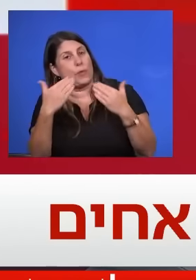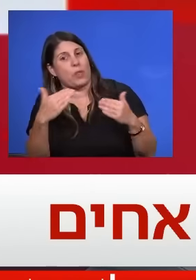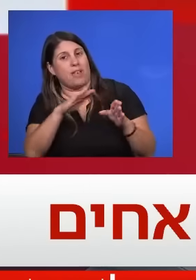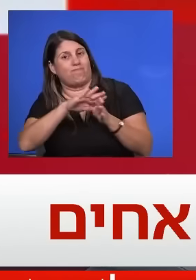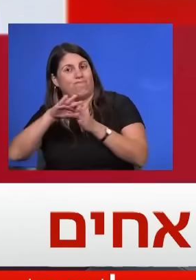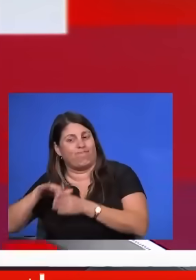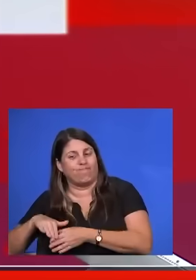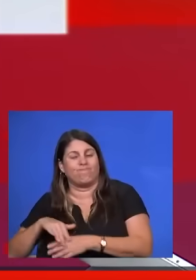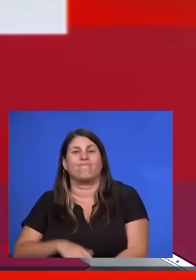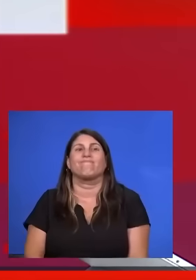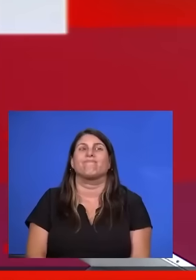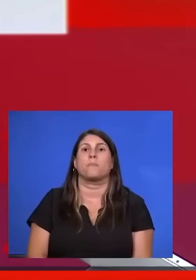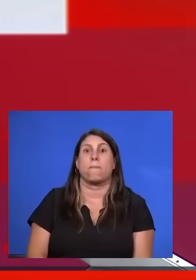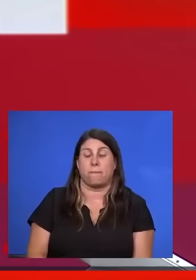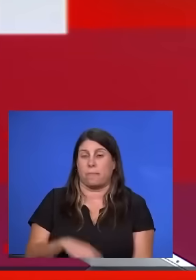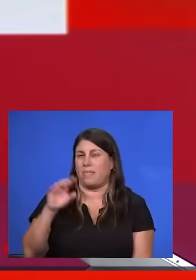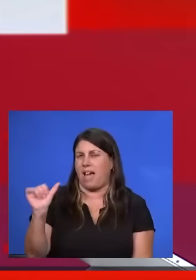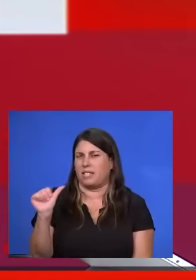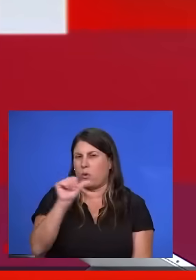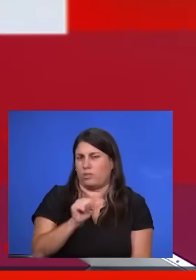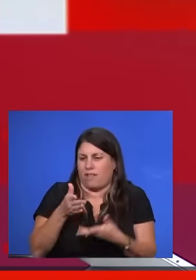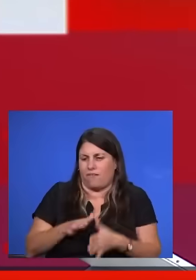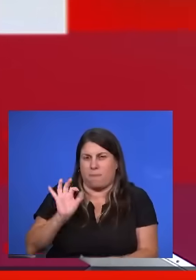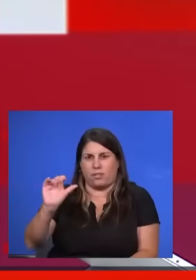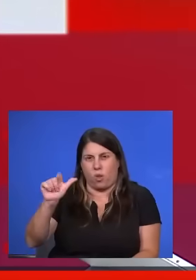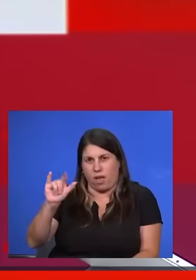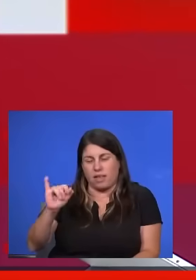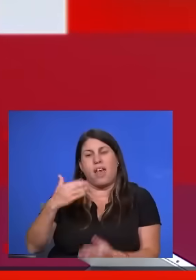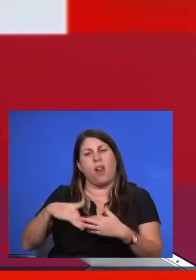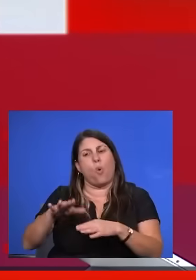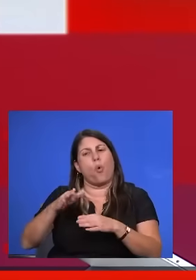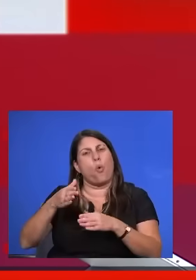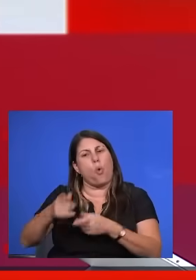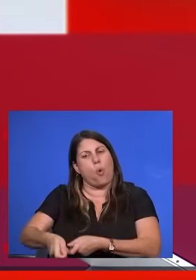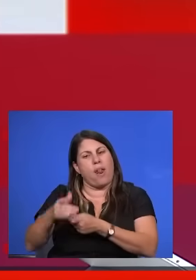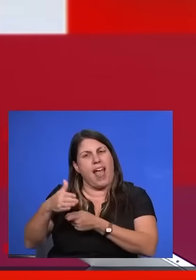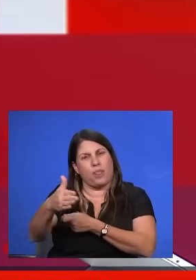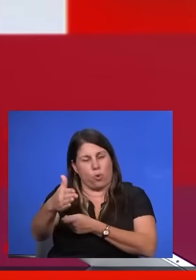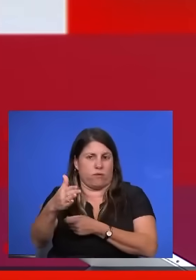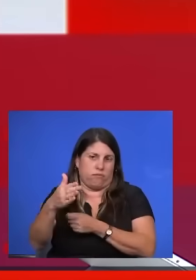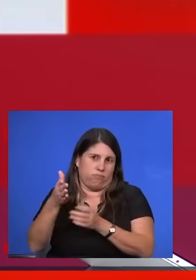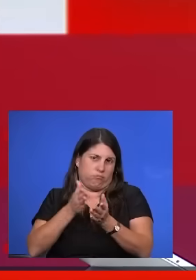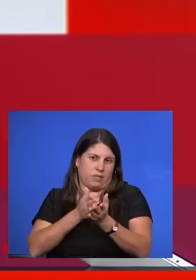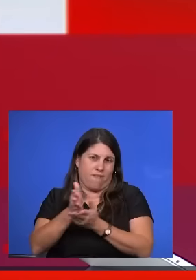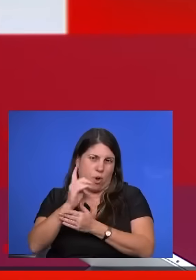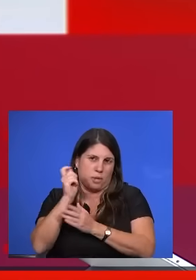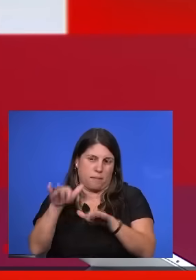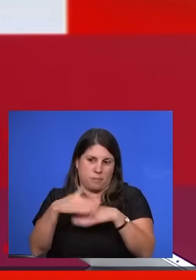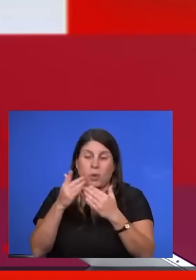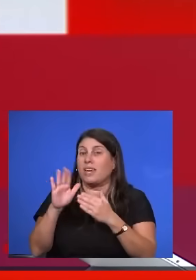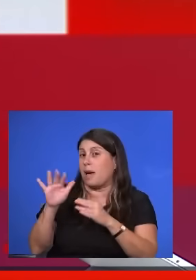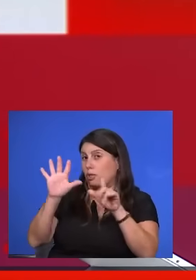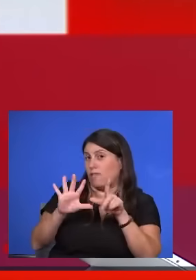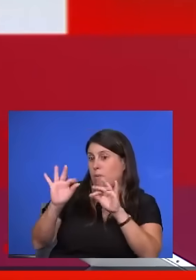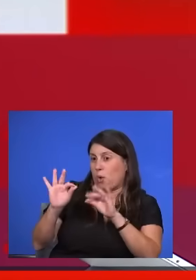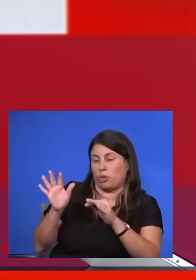תודה. אריה אוזן ובנו אלי היו יוצאים לדוג בכל שבת בבוקר. גם בשבעה באוקטובר הם קמו מוקדם, ארזו את הדברים שלהם ויצאו לבילוי